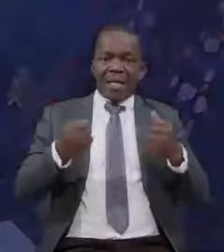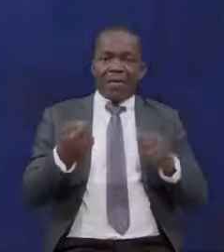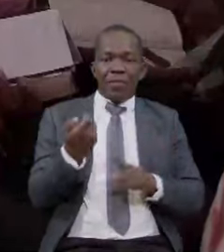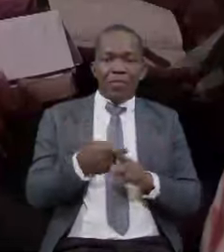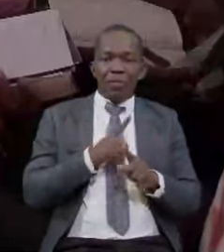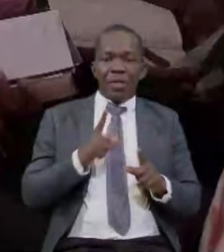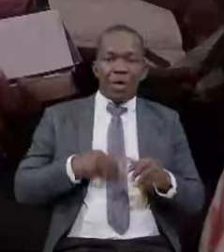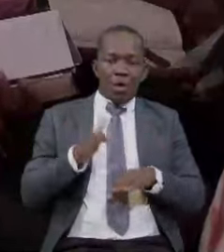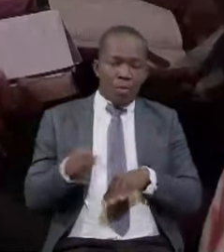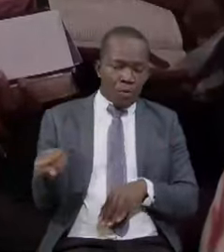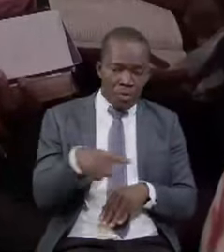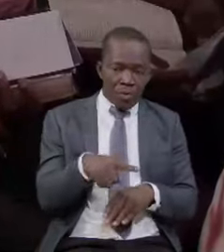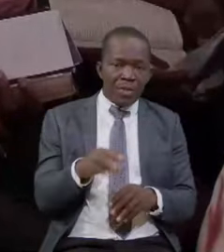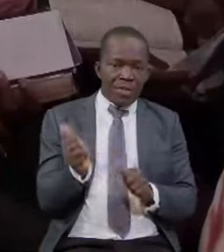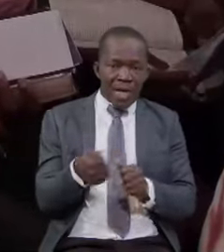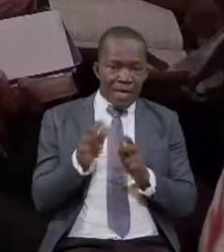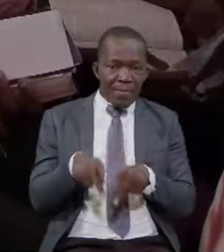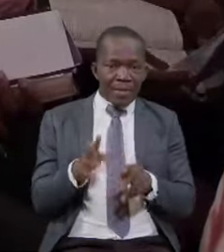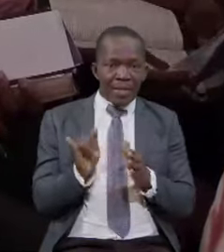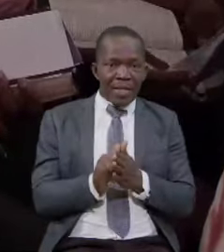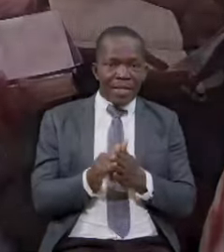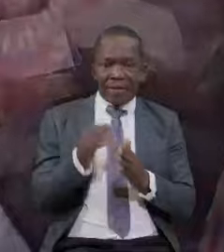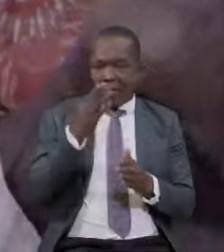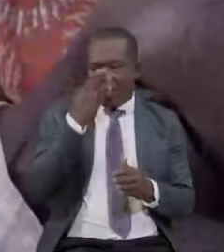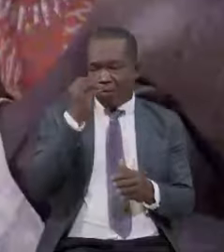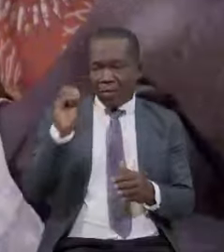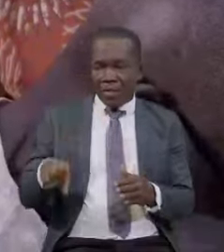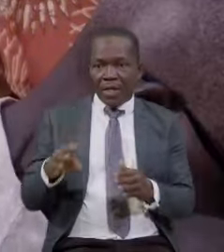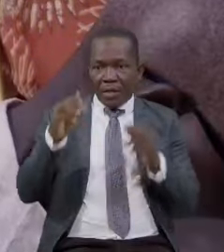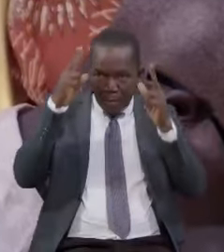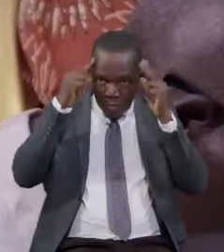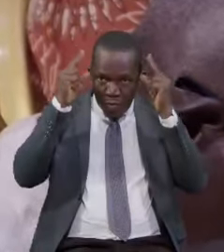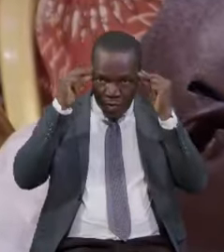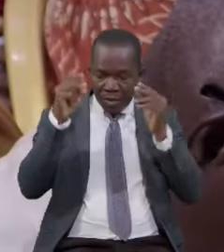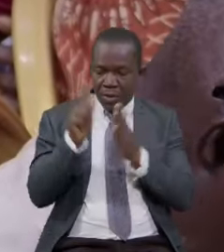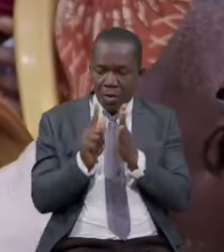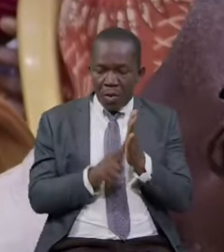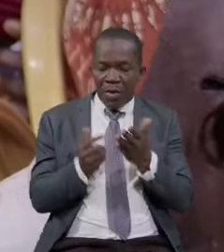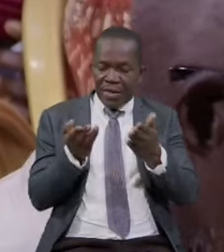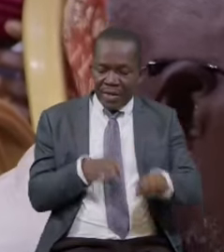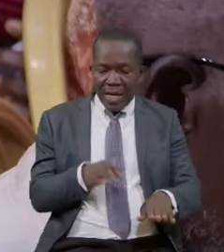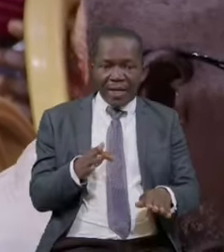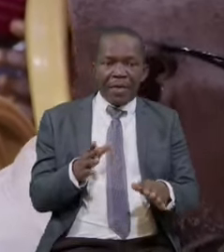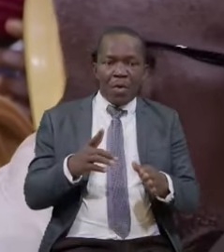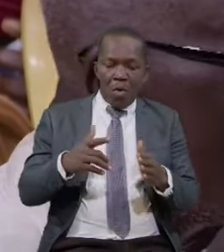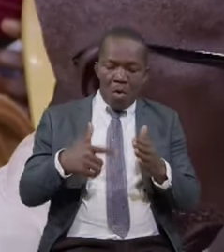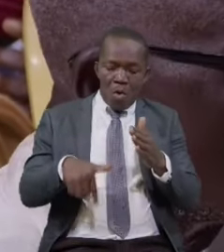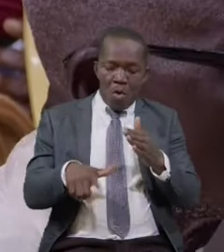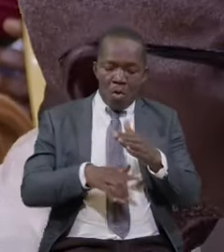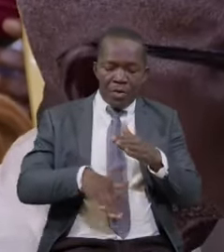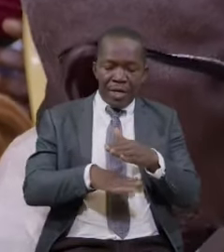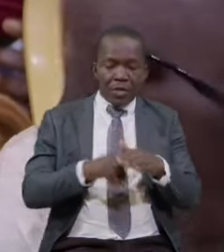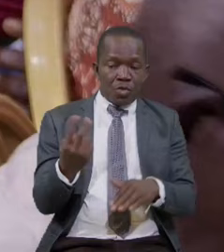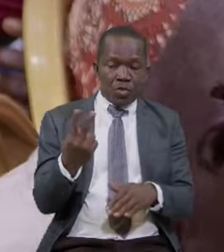loi de Moïse meurt sans miséricorde sur la déposition de deux ou de trois témoins